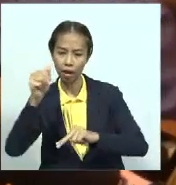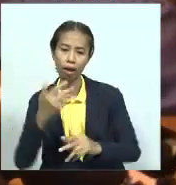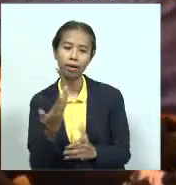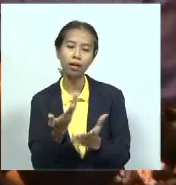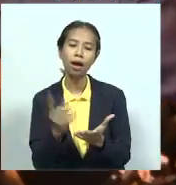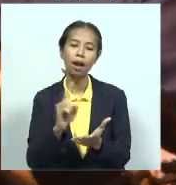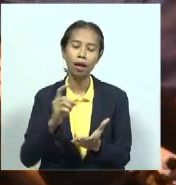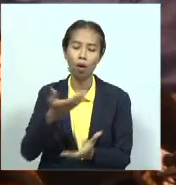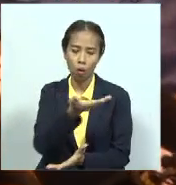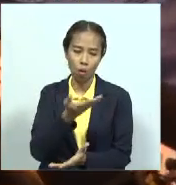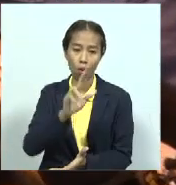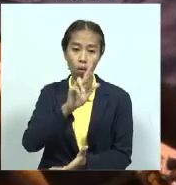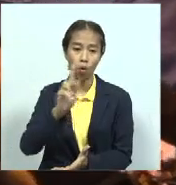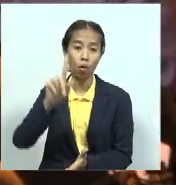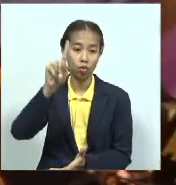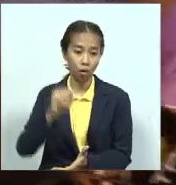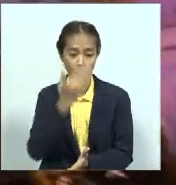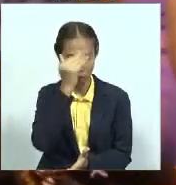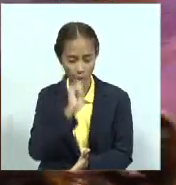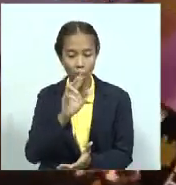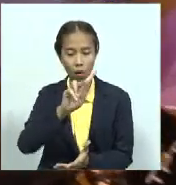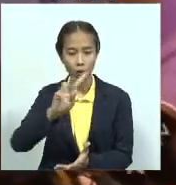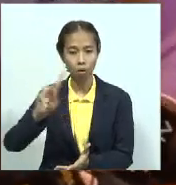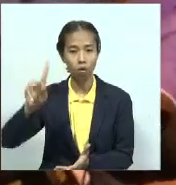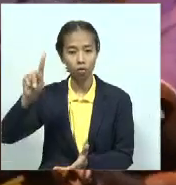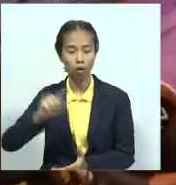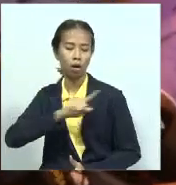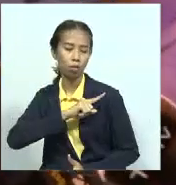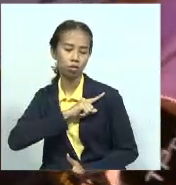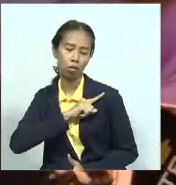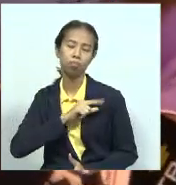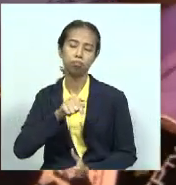ต.เนื่องจากว่าเป็นผู้ดำเนินการรับสมัครรวมถึงกระบวนการสรรหาทั้งหมดด้วยนะคะ